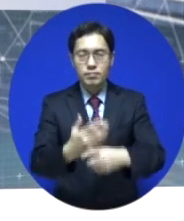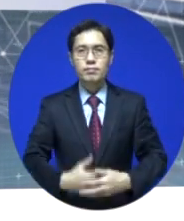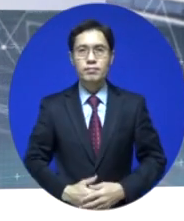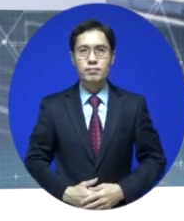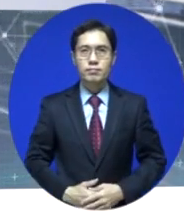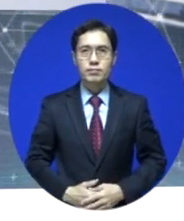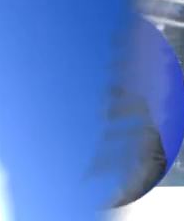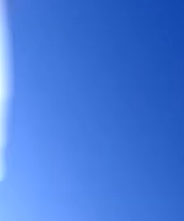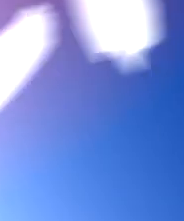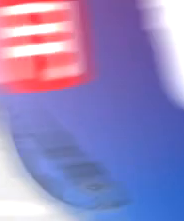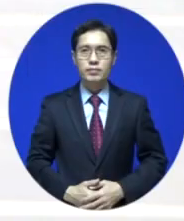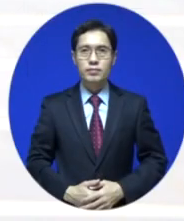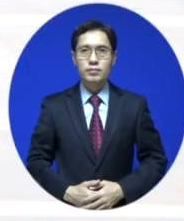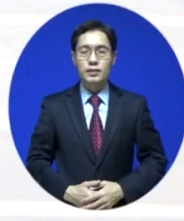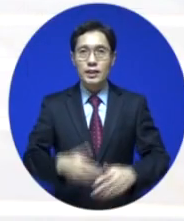다녀왔습니다.